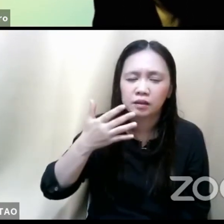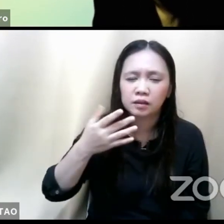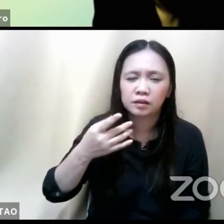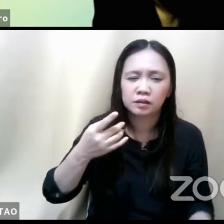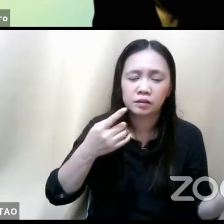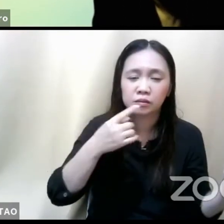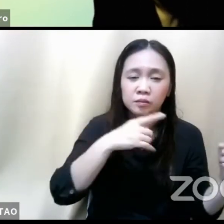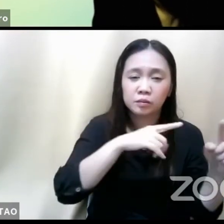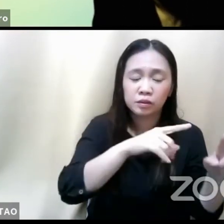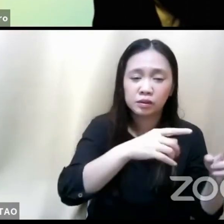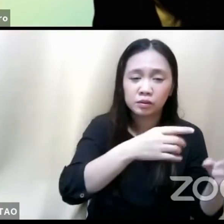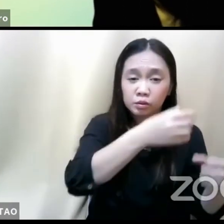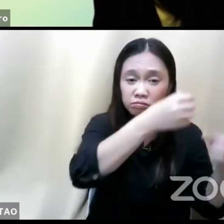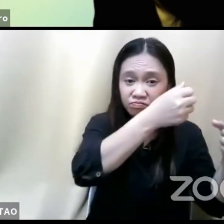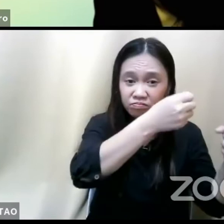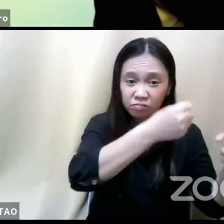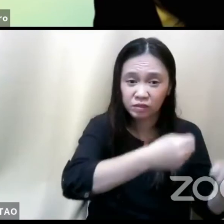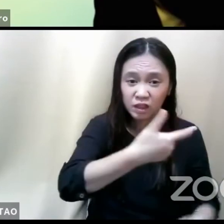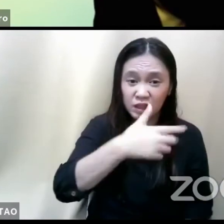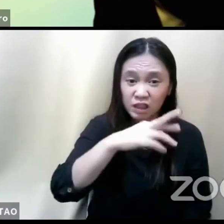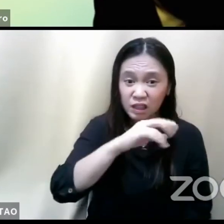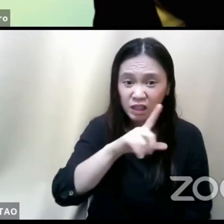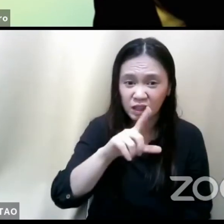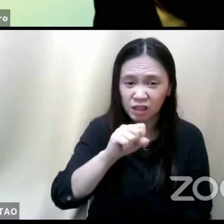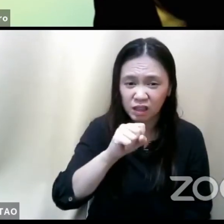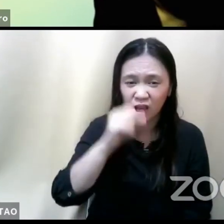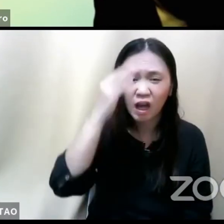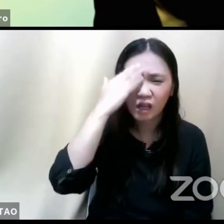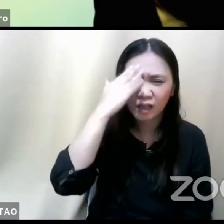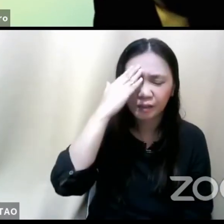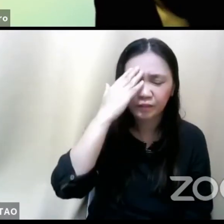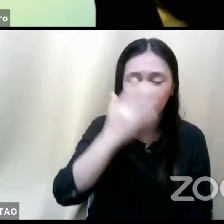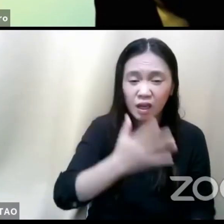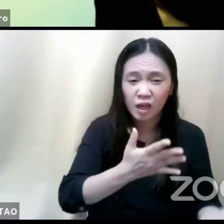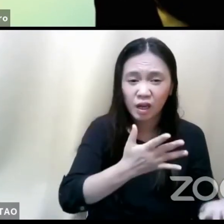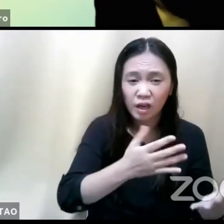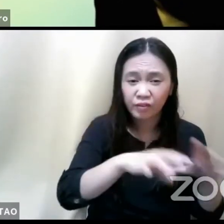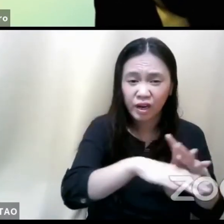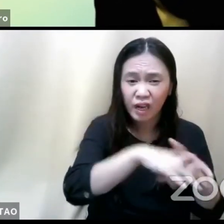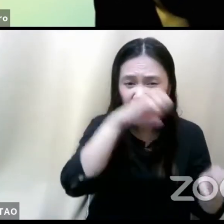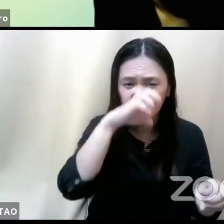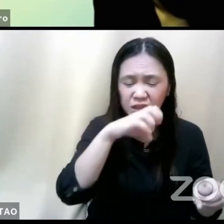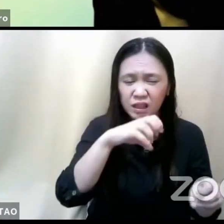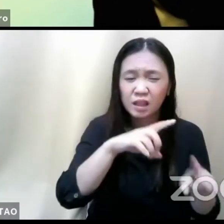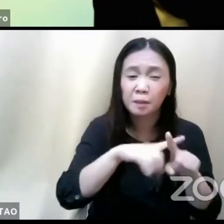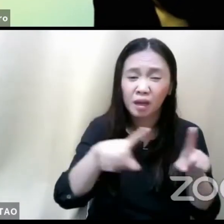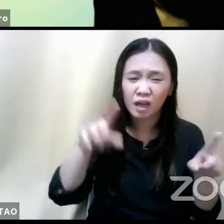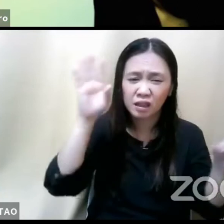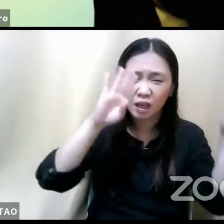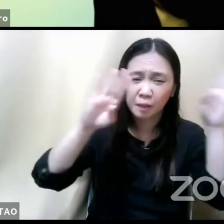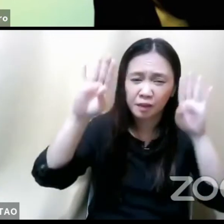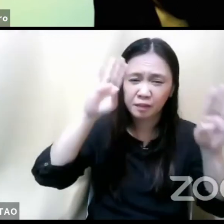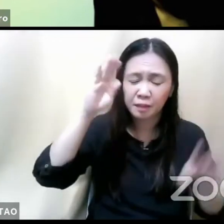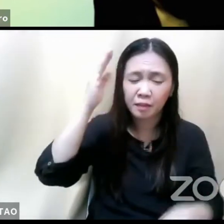Or alam niya doon sa grills na yon, fire exit din yon. But the problem is, alam